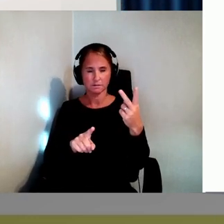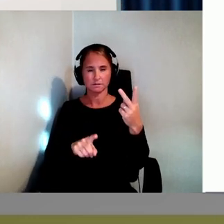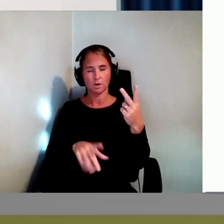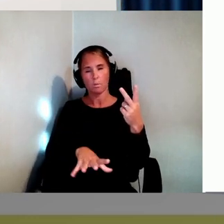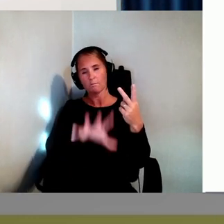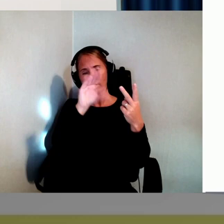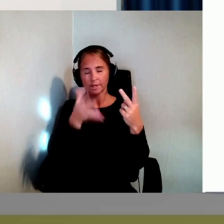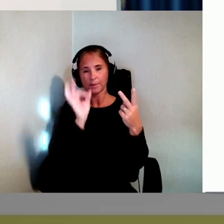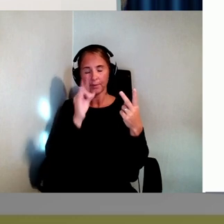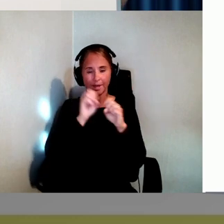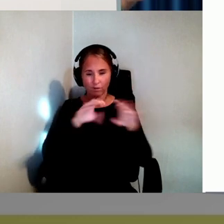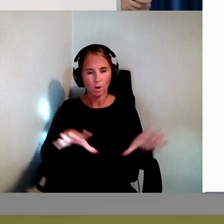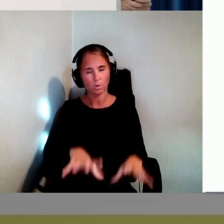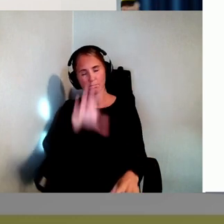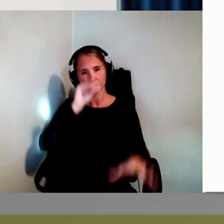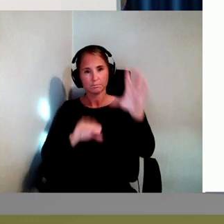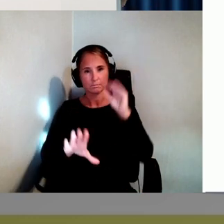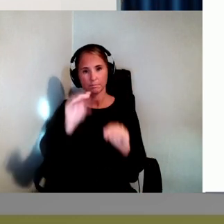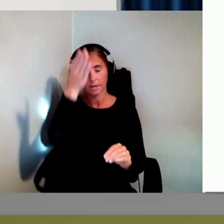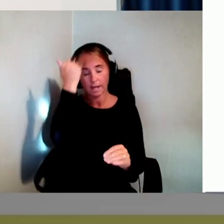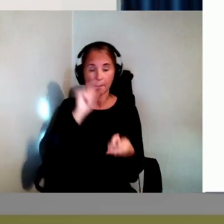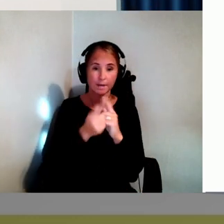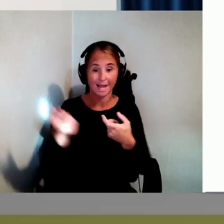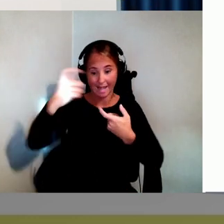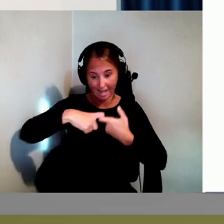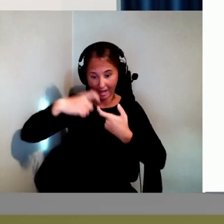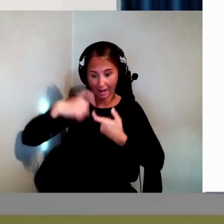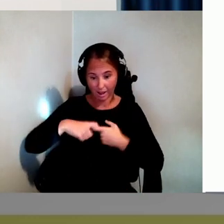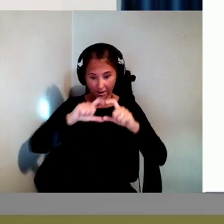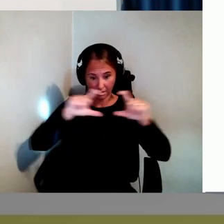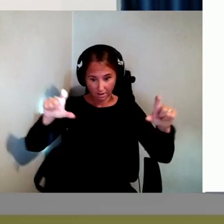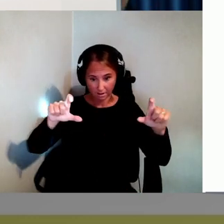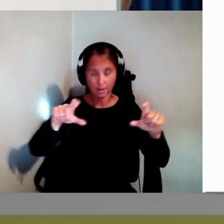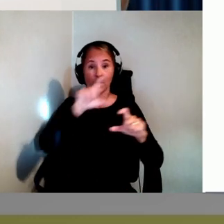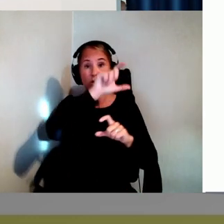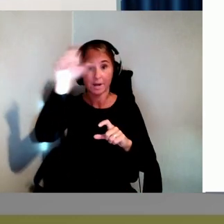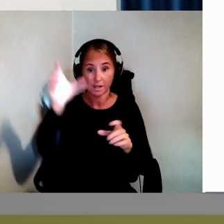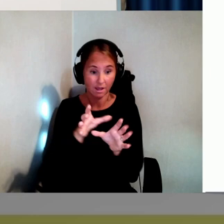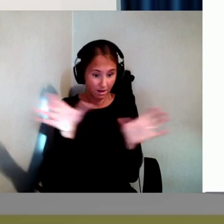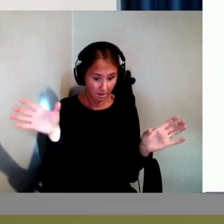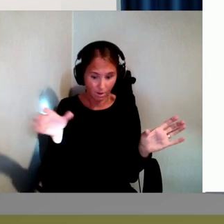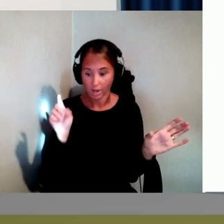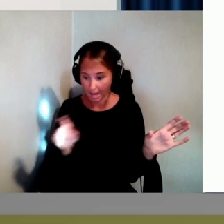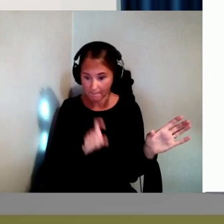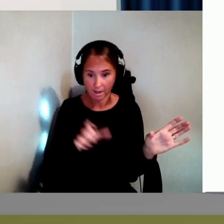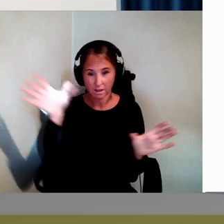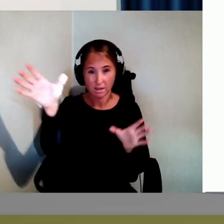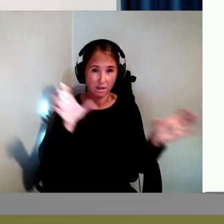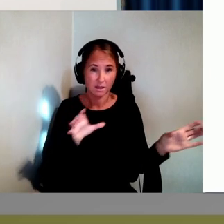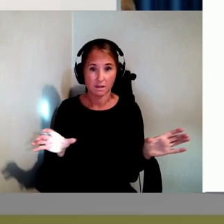innehåll det kan Då bli länkar för sig eh rubriker för sig eh knappar för sig